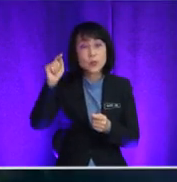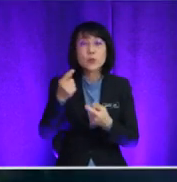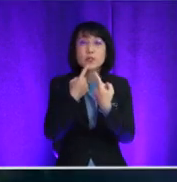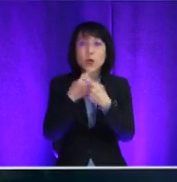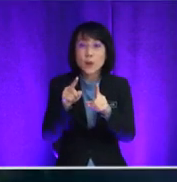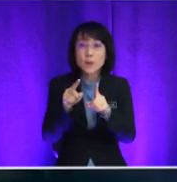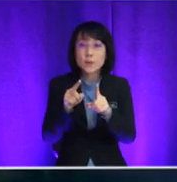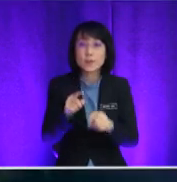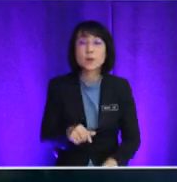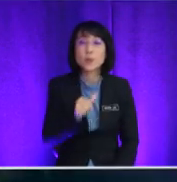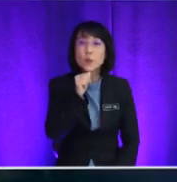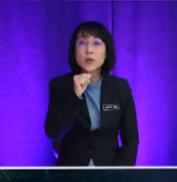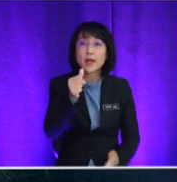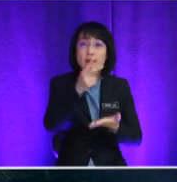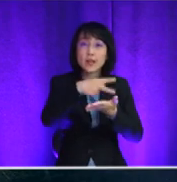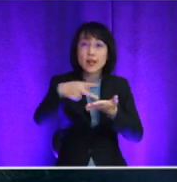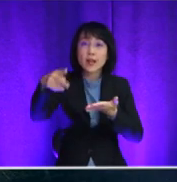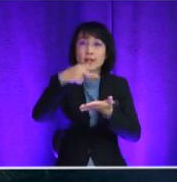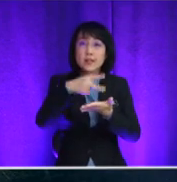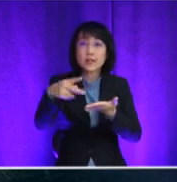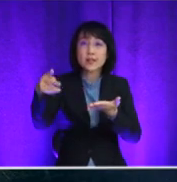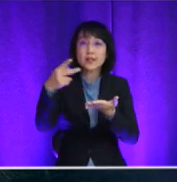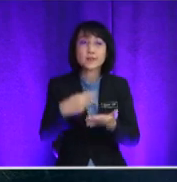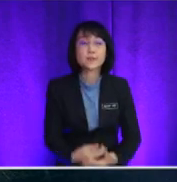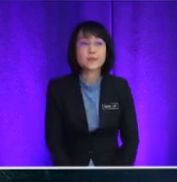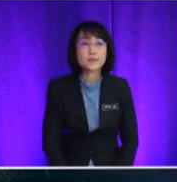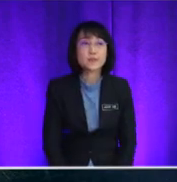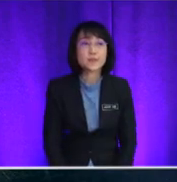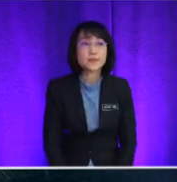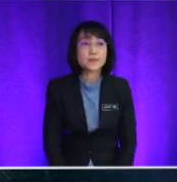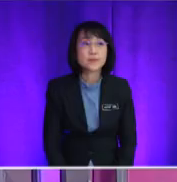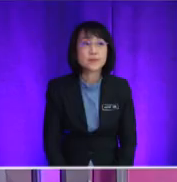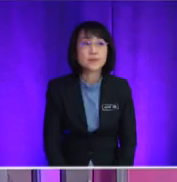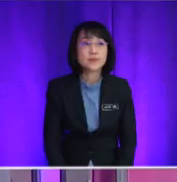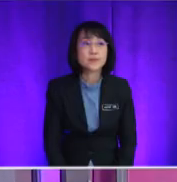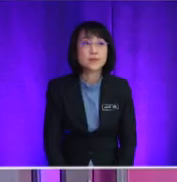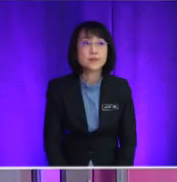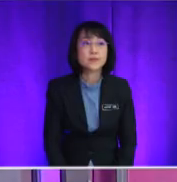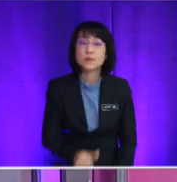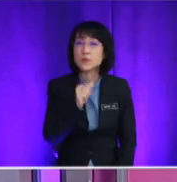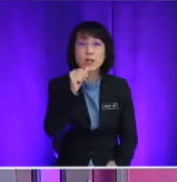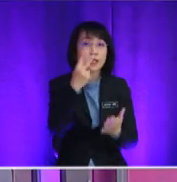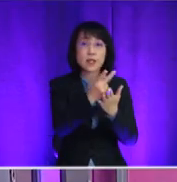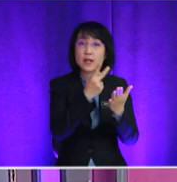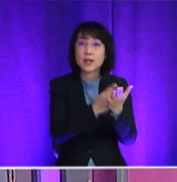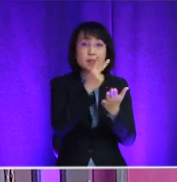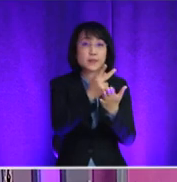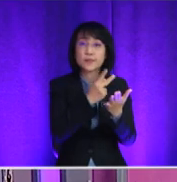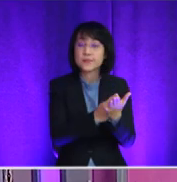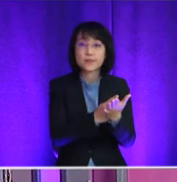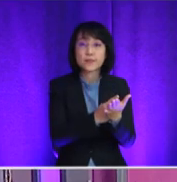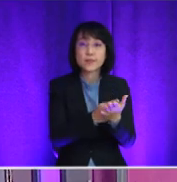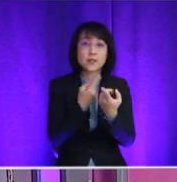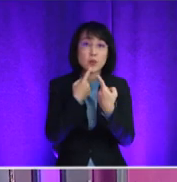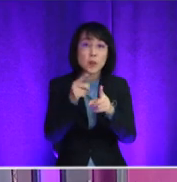Oke saya rasa untuk tajuk ini Oke untuk tajuk kita untuk